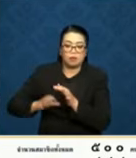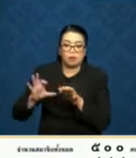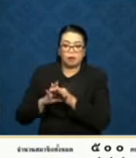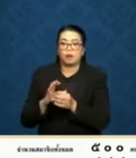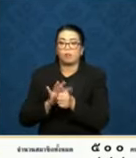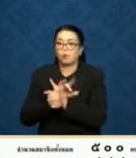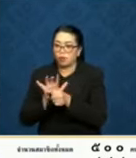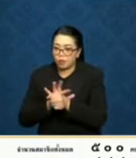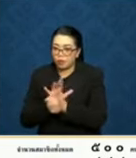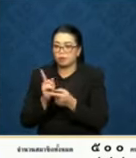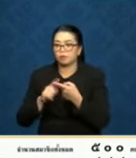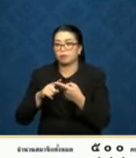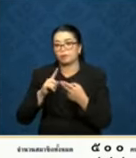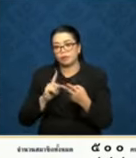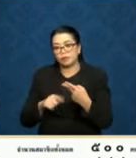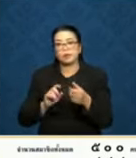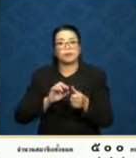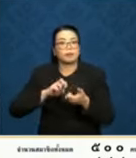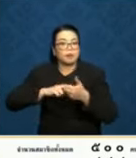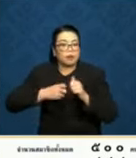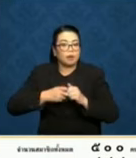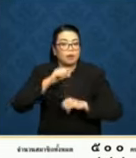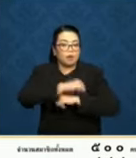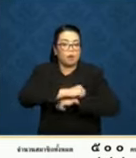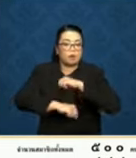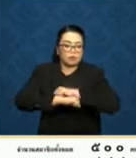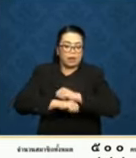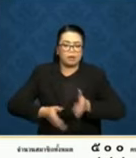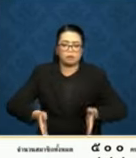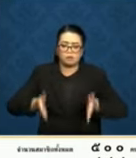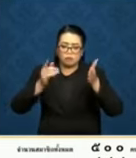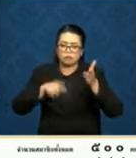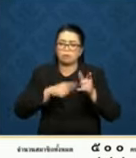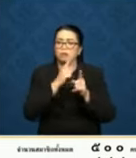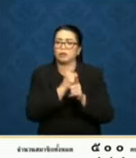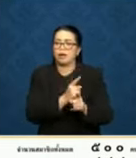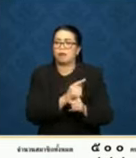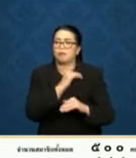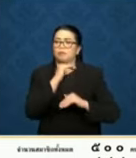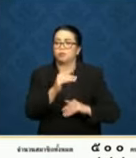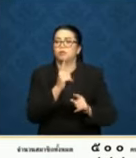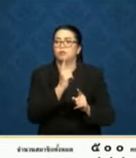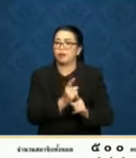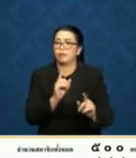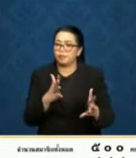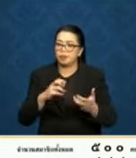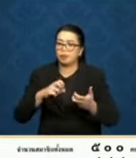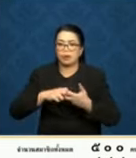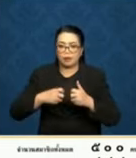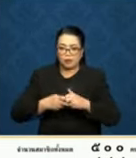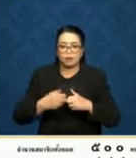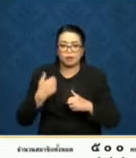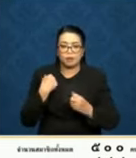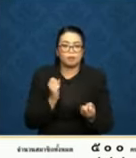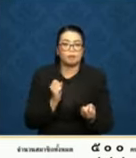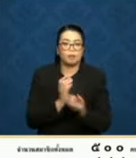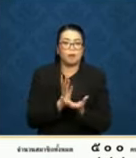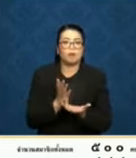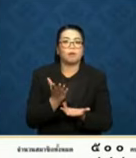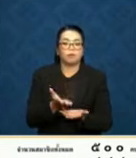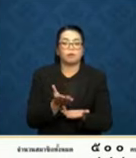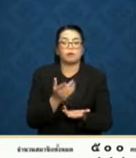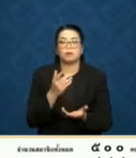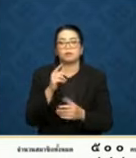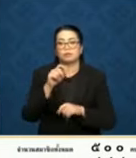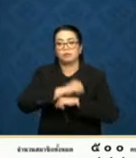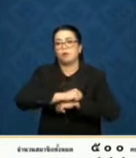COVIDไม่วาจะเป็ Map a betaารกะสร้างที่ไม่เป็ไปตามกหนดมีปราหาข้นมาประเด็